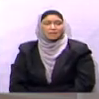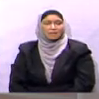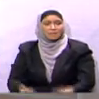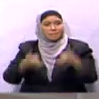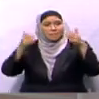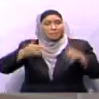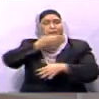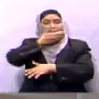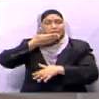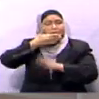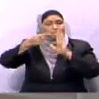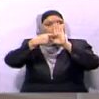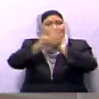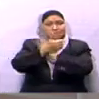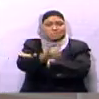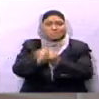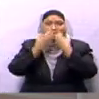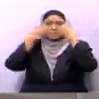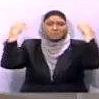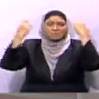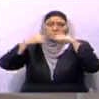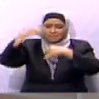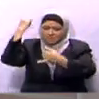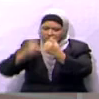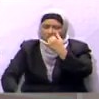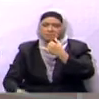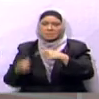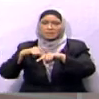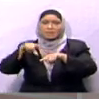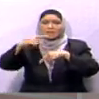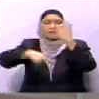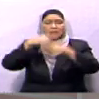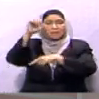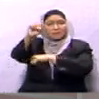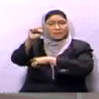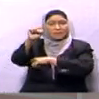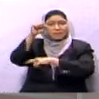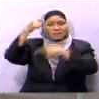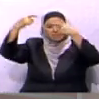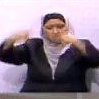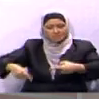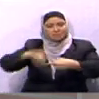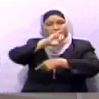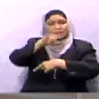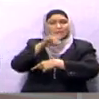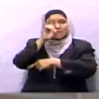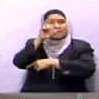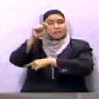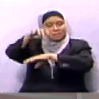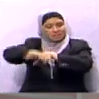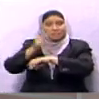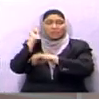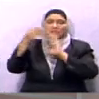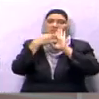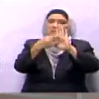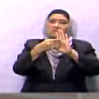pemain muda yang beraksi Cemerlang pada aksi terakhir di laman sendiri Liga Super bertemu jdt malam tadi membuktikan